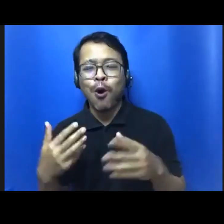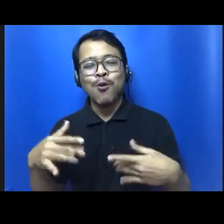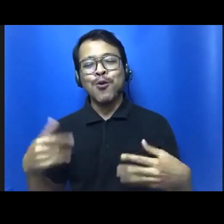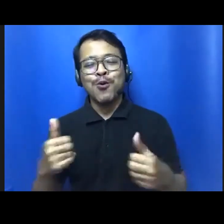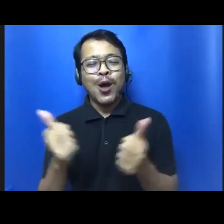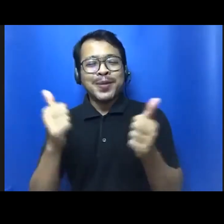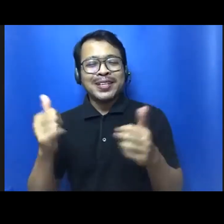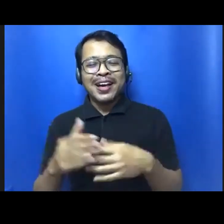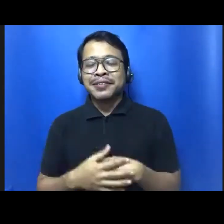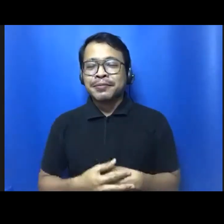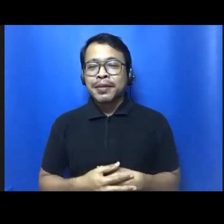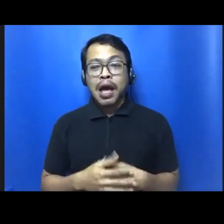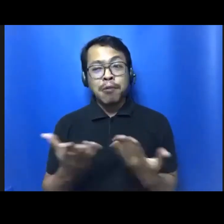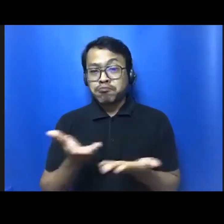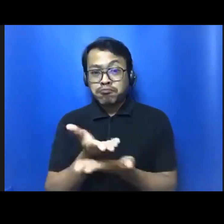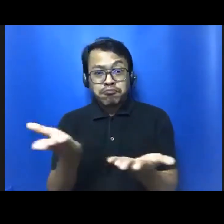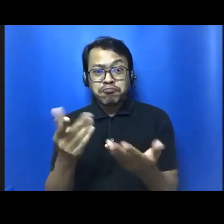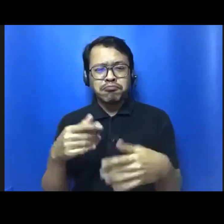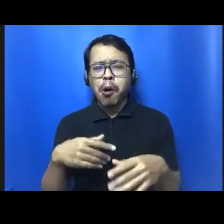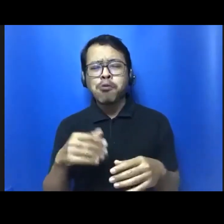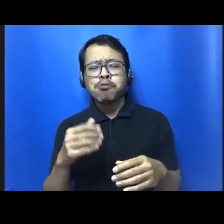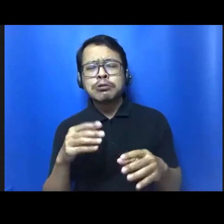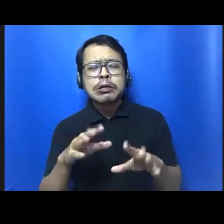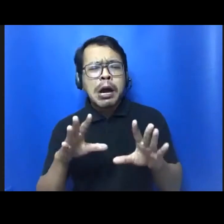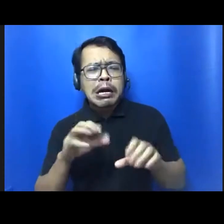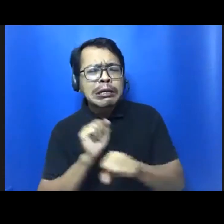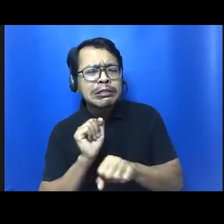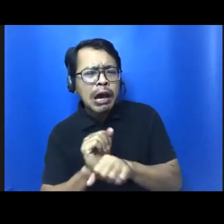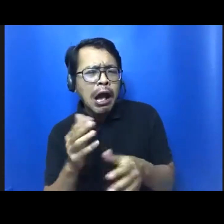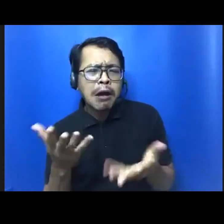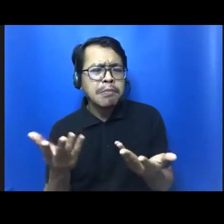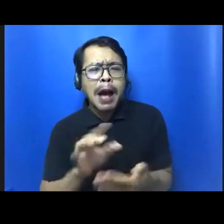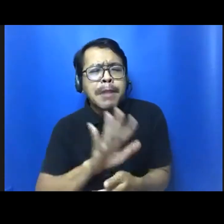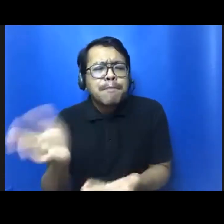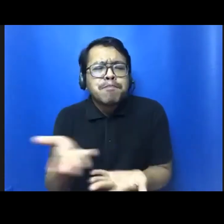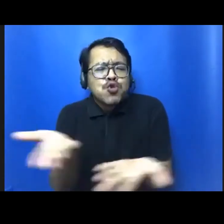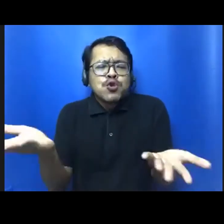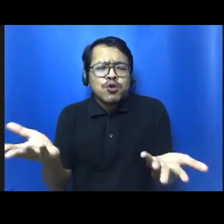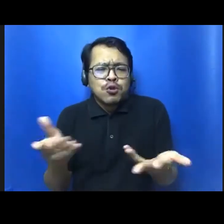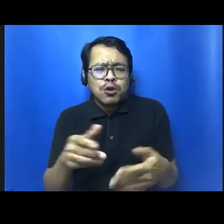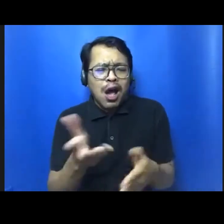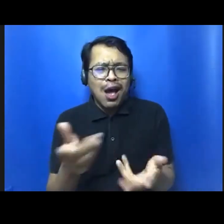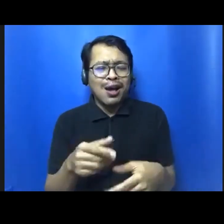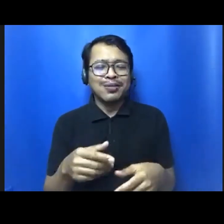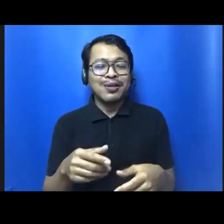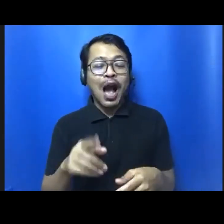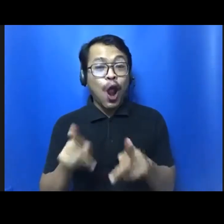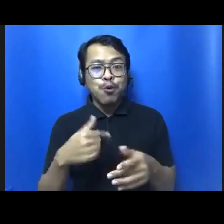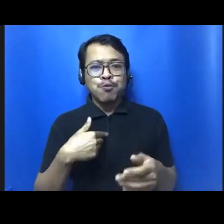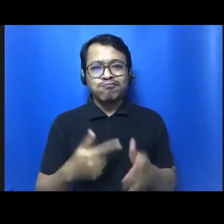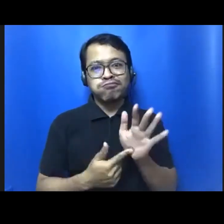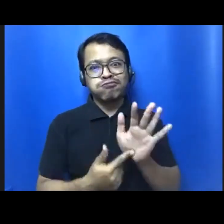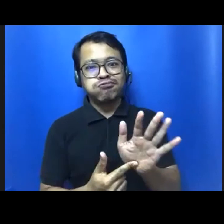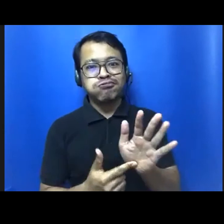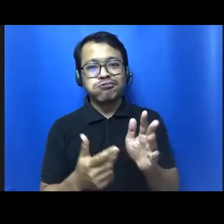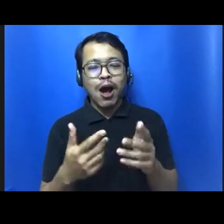apapun kerjaannya, kalau kita yakin dan kita siapkan diri dengan baik, kita bisa lakukan. Kalau mau menjadi